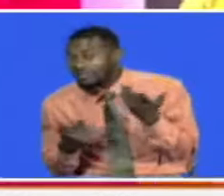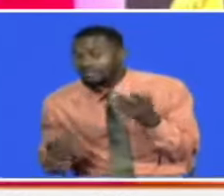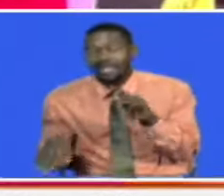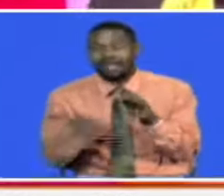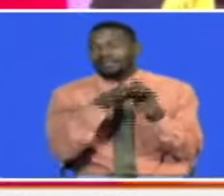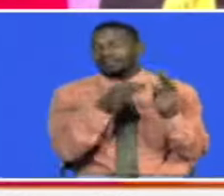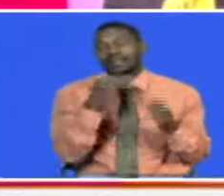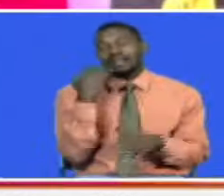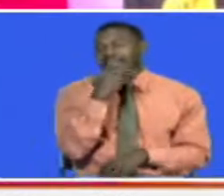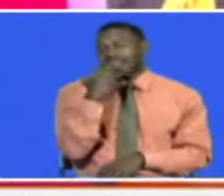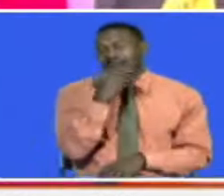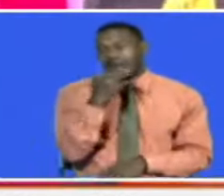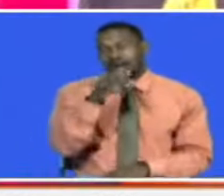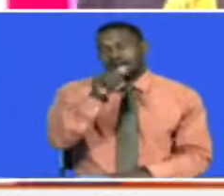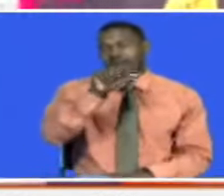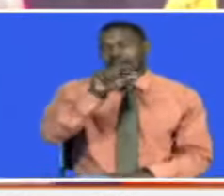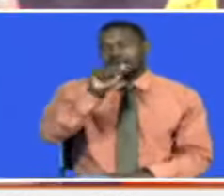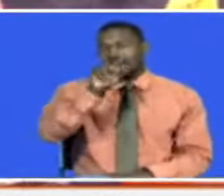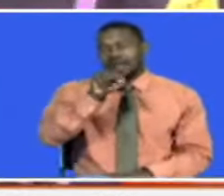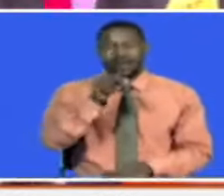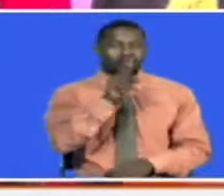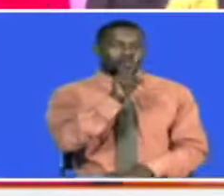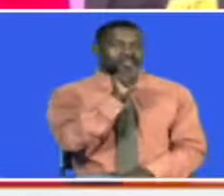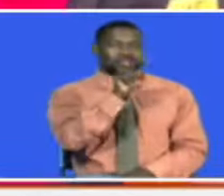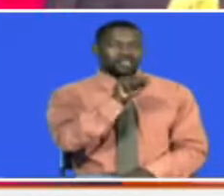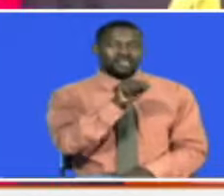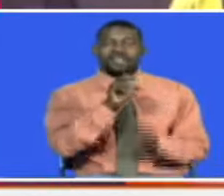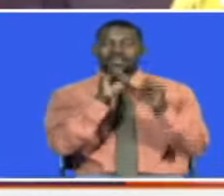pekee. Alamo Chanda,